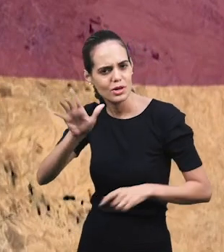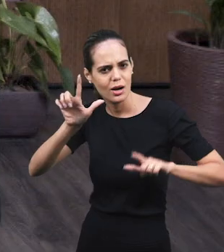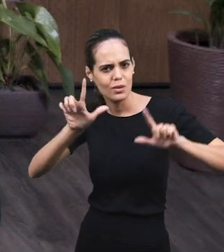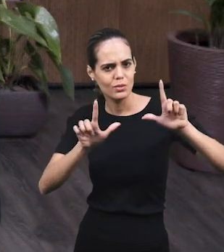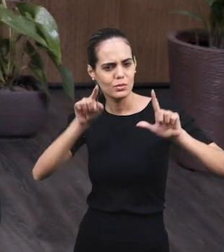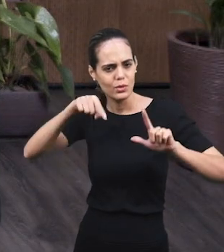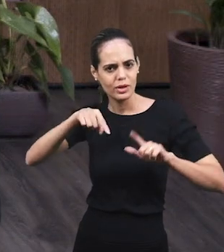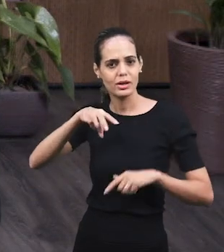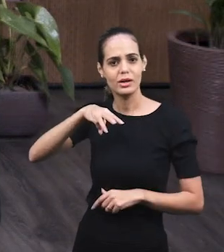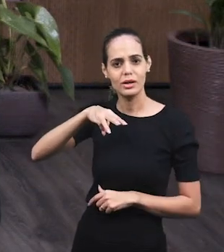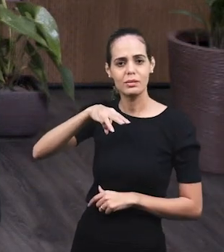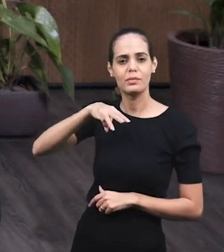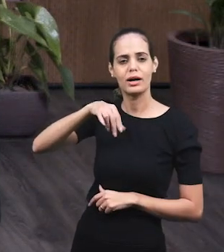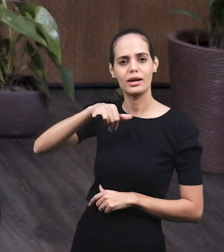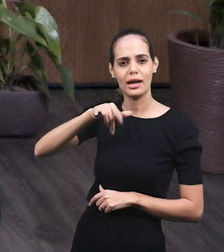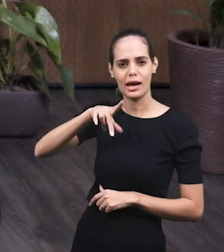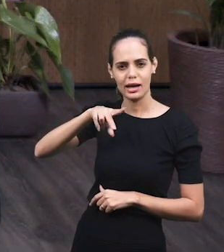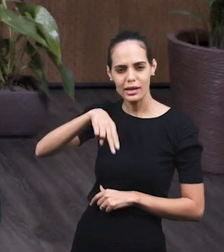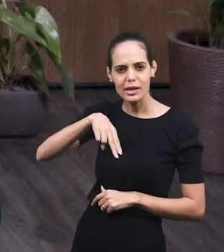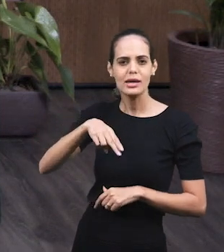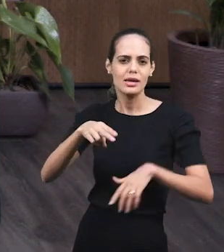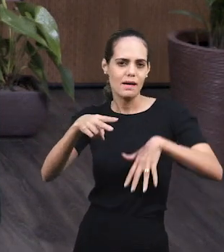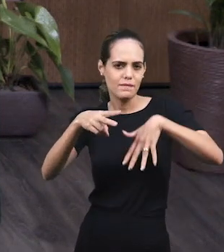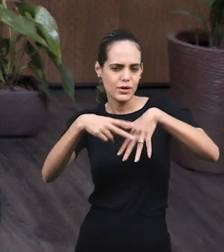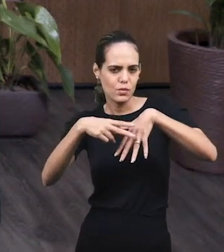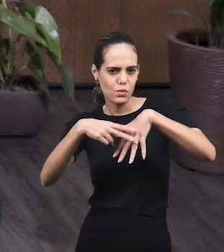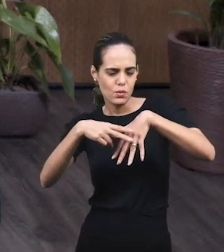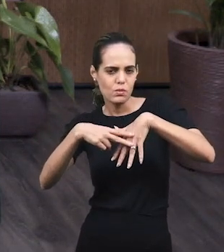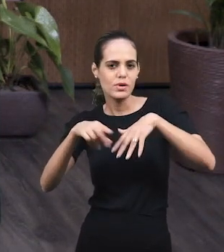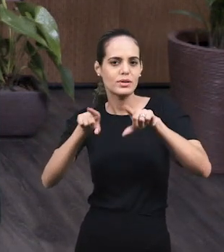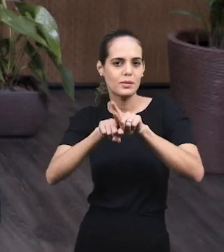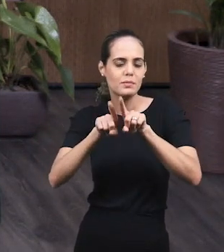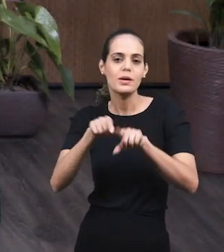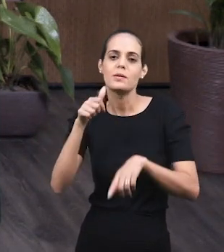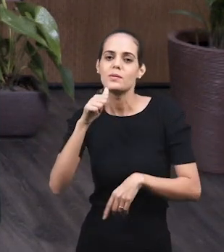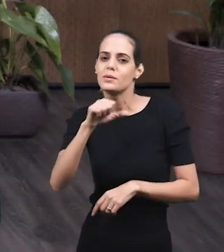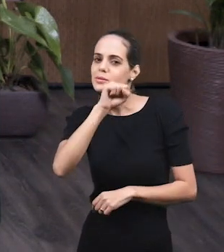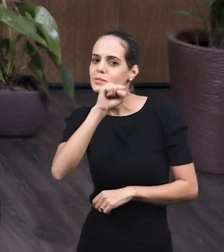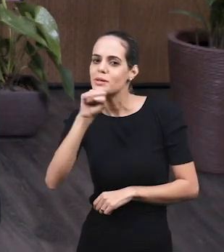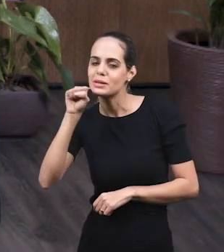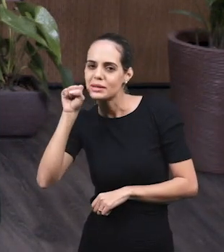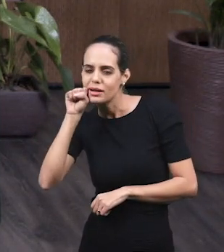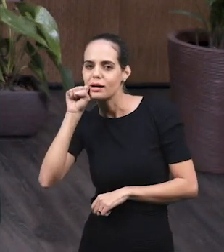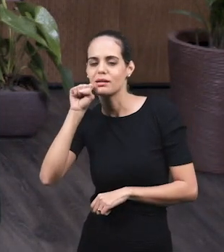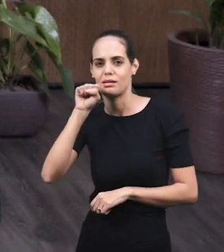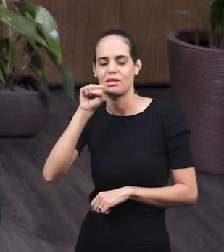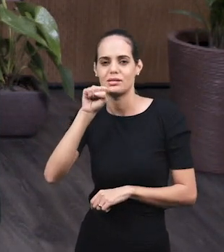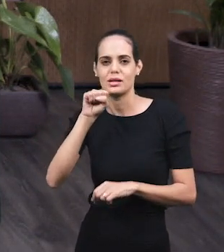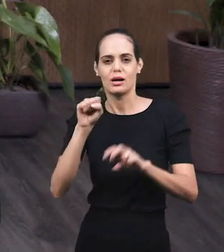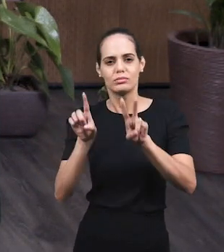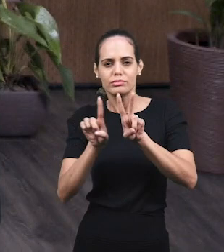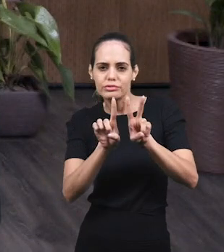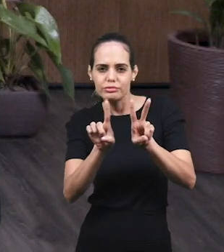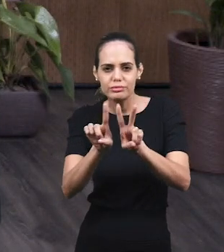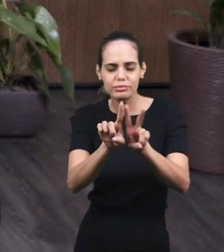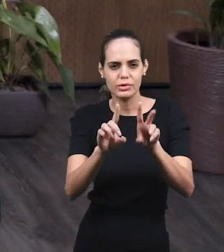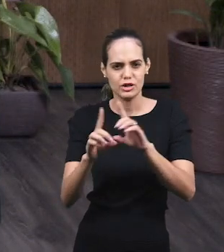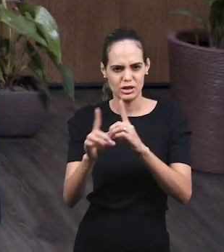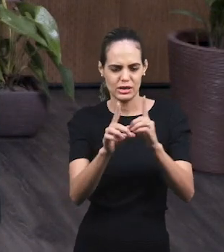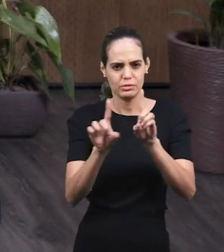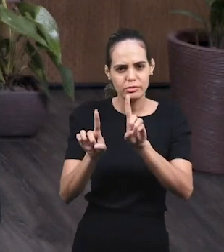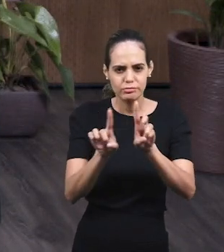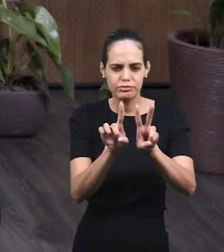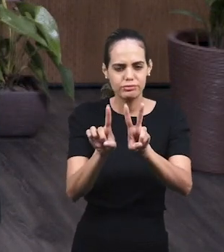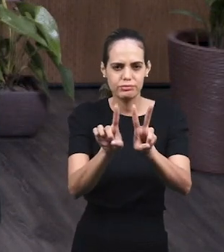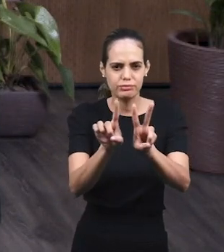des rencontres avec le Seigneur Jésus, des rencontres très importantes. Nous avons déjà cité quelques-uns. Donc,